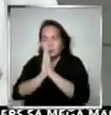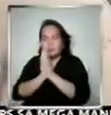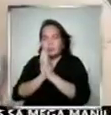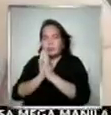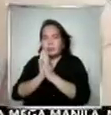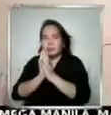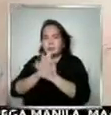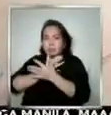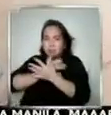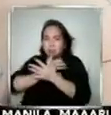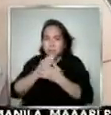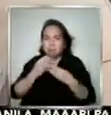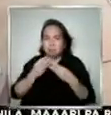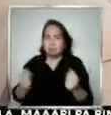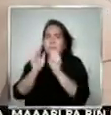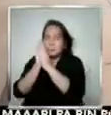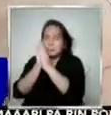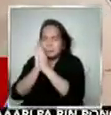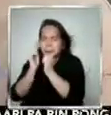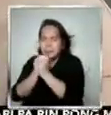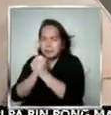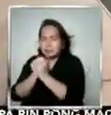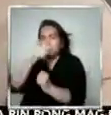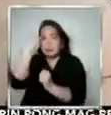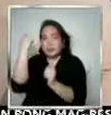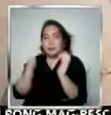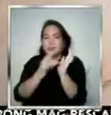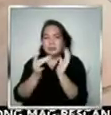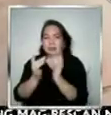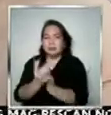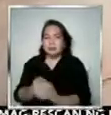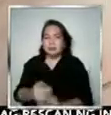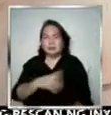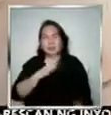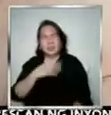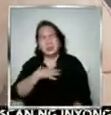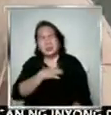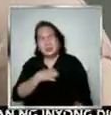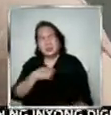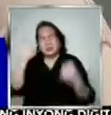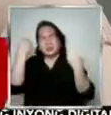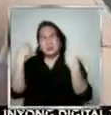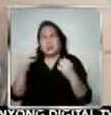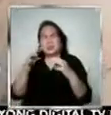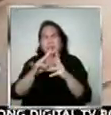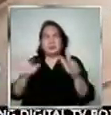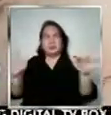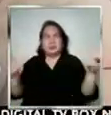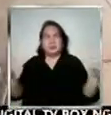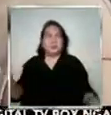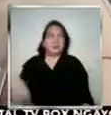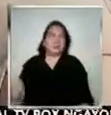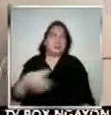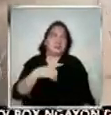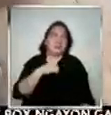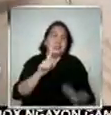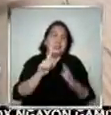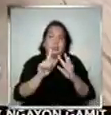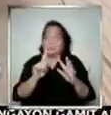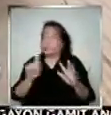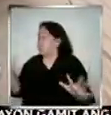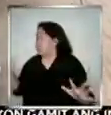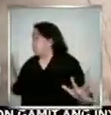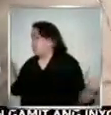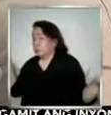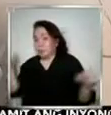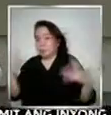Nazareno. Ako po, napakarami po. Lalo po ngayong araw ng Biyernes. Pag iniwanan po namin ito na segundo lang, napakarami niyan.